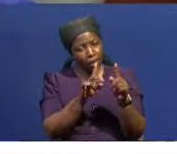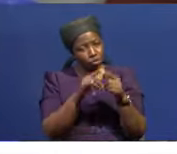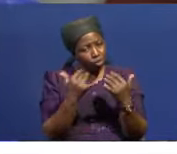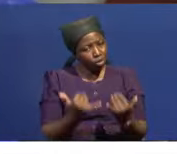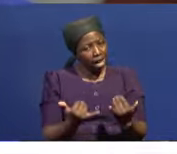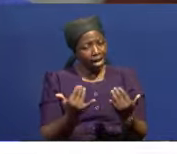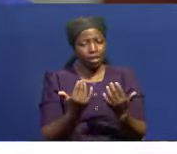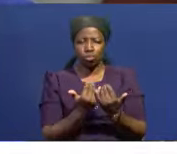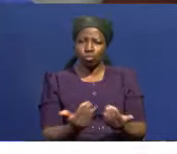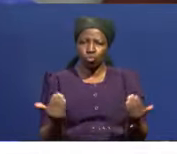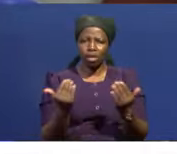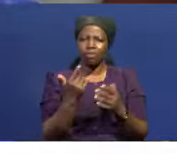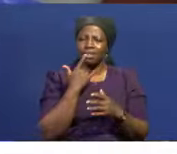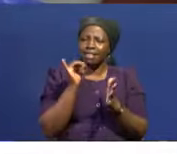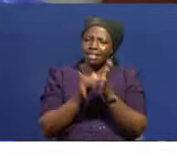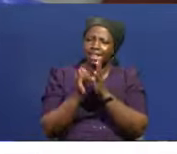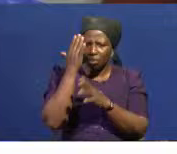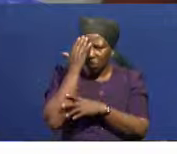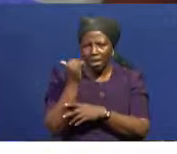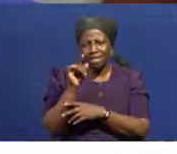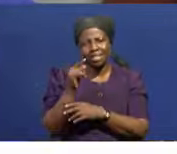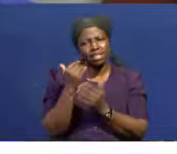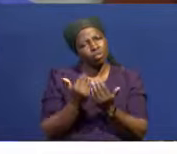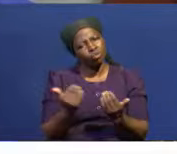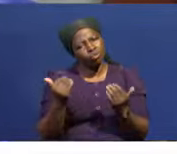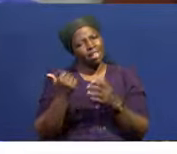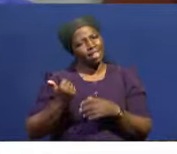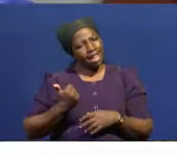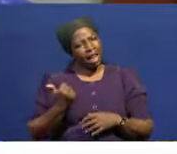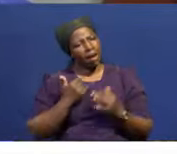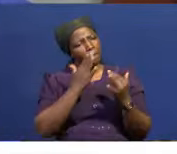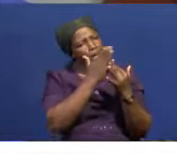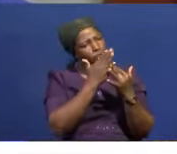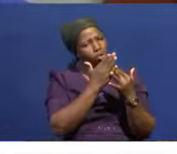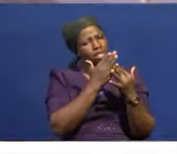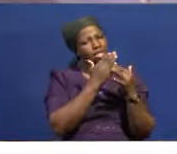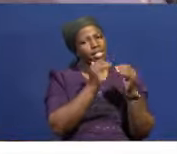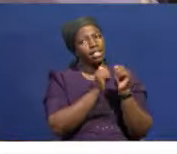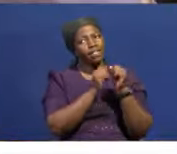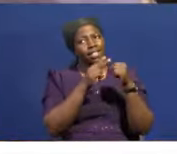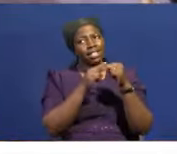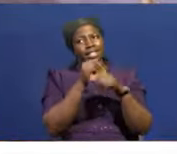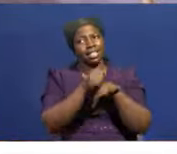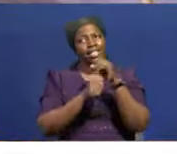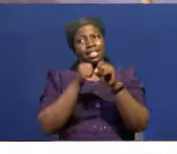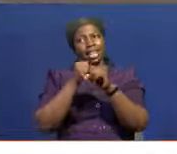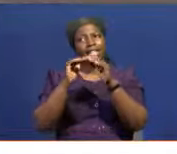tunasema watoto? Kwa sababu ni wasichana walioko katika umri wa chini ya miaka 17.